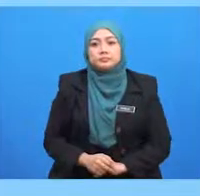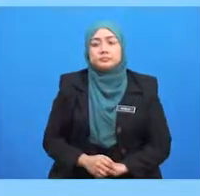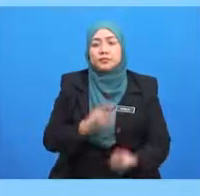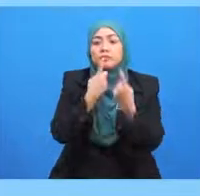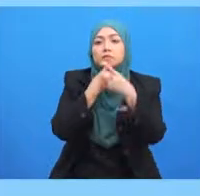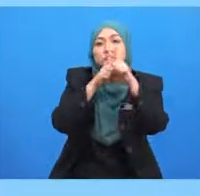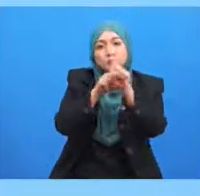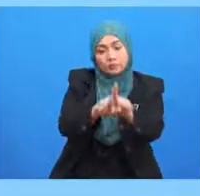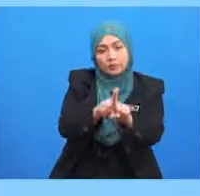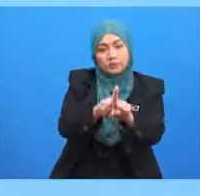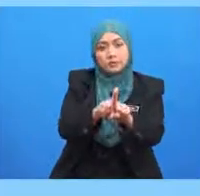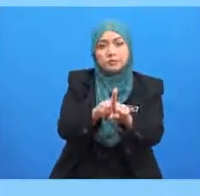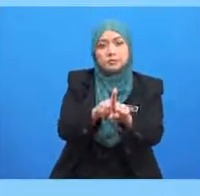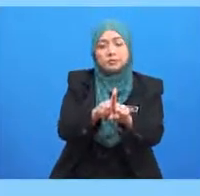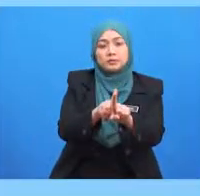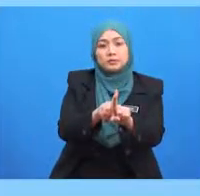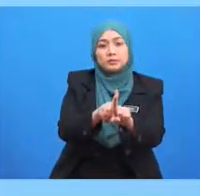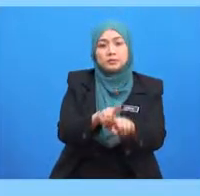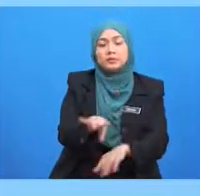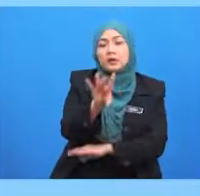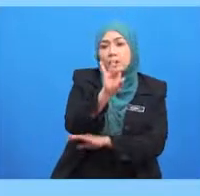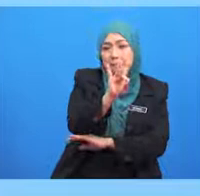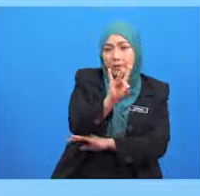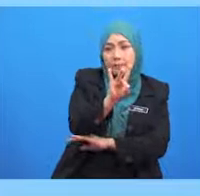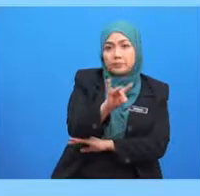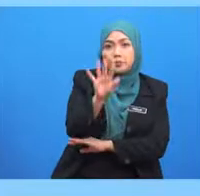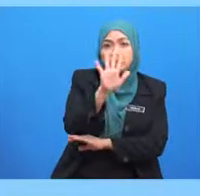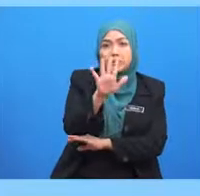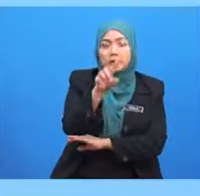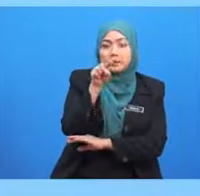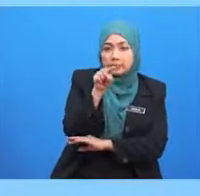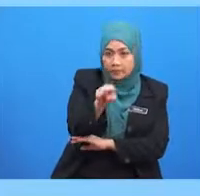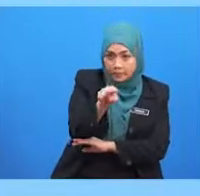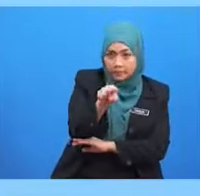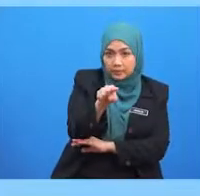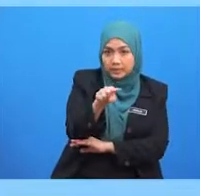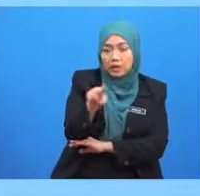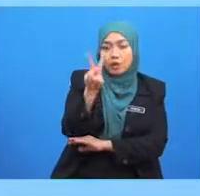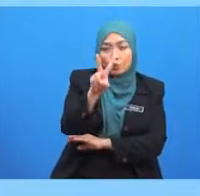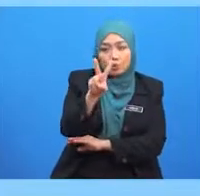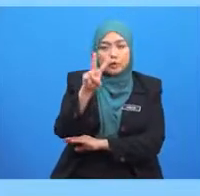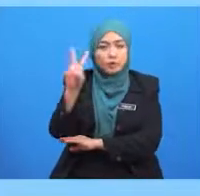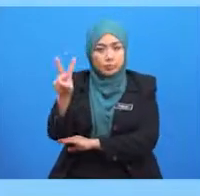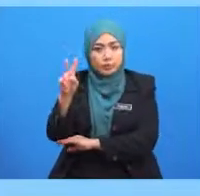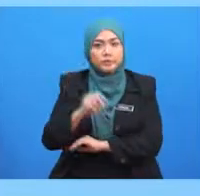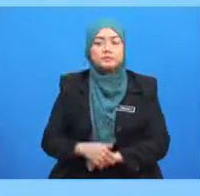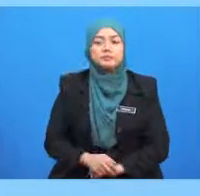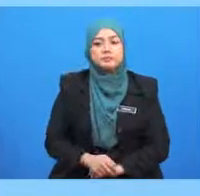jawabannya adalah 85 perpuluhan 22